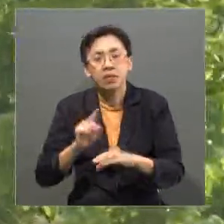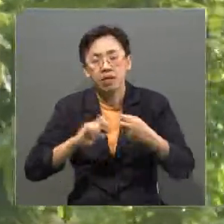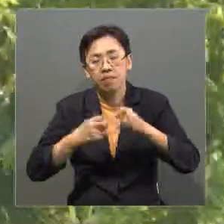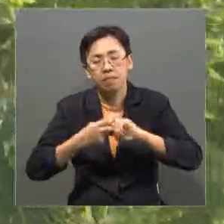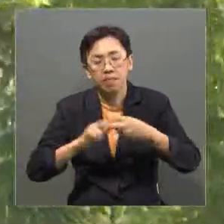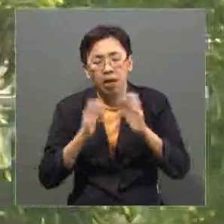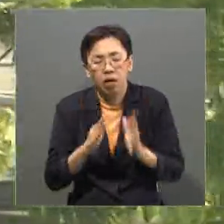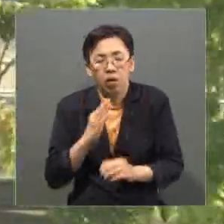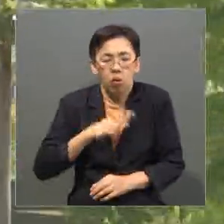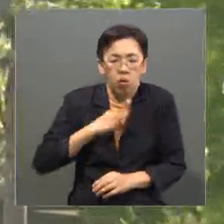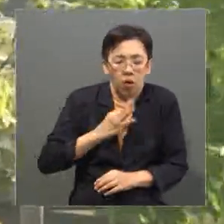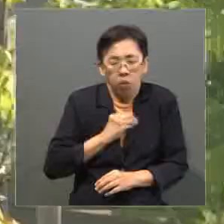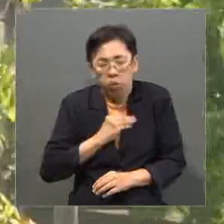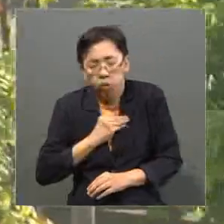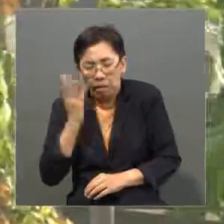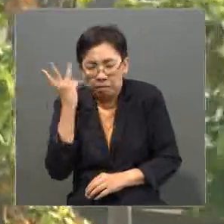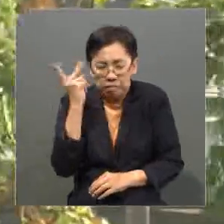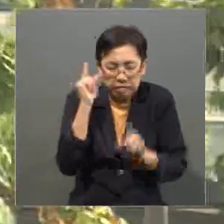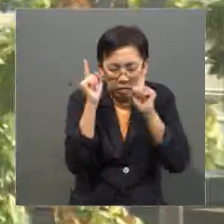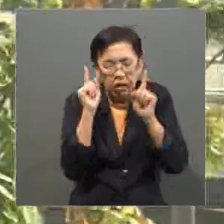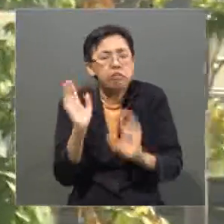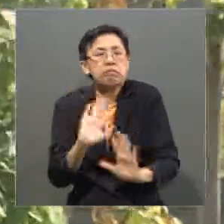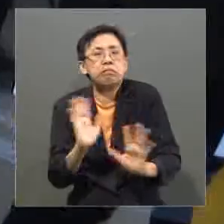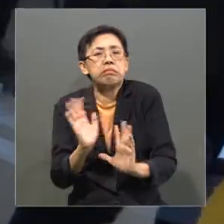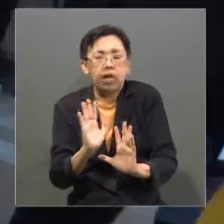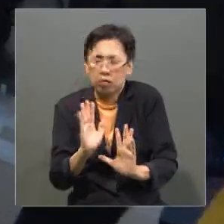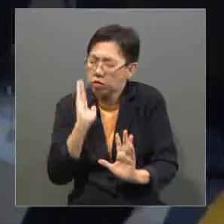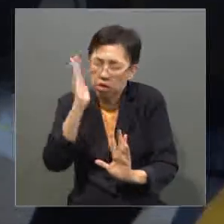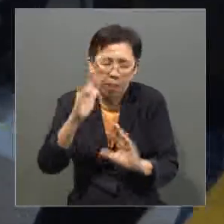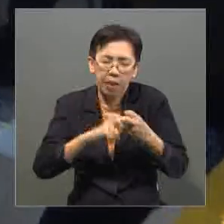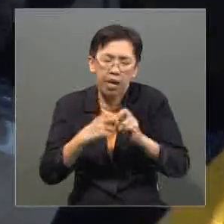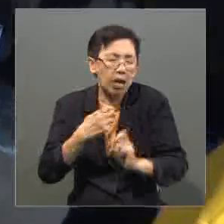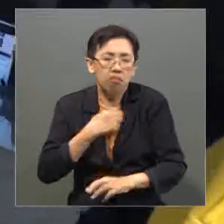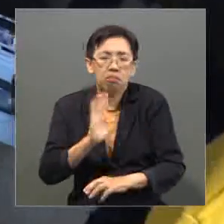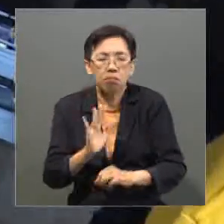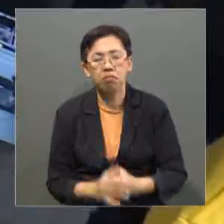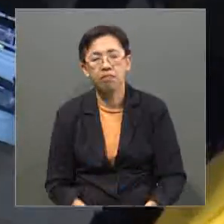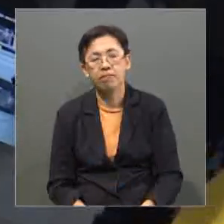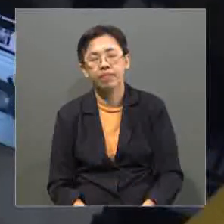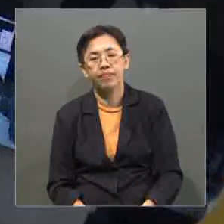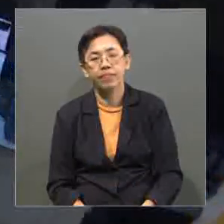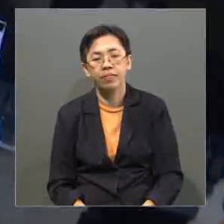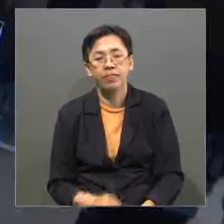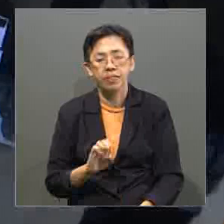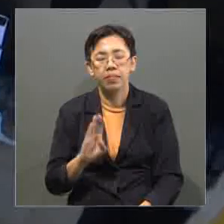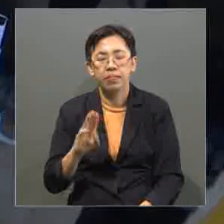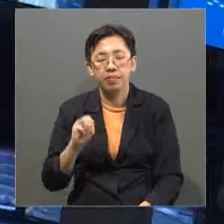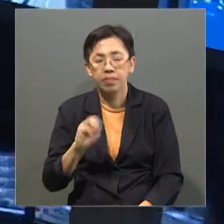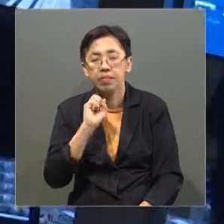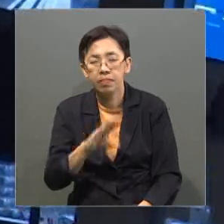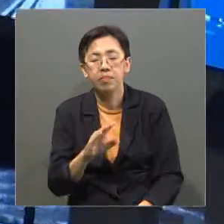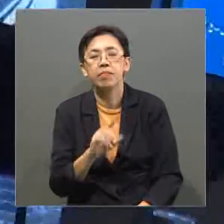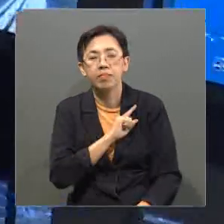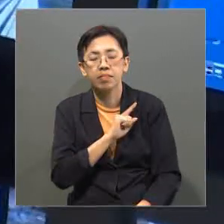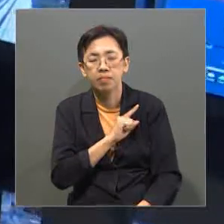การณ์ที่สร้างความวิตกกังวลให้กับประชาชนผู้ใช้บริการอีกในอนาคตและทั้งนี้นะครับทาง ebmก็มีการแจ้งว่าจะทำ